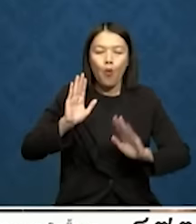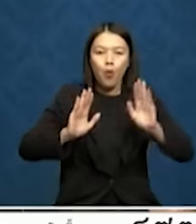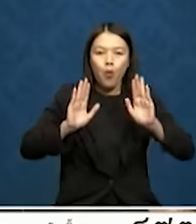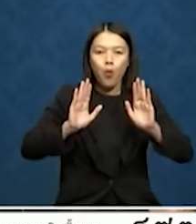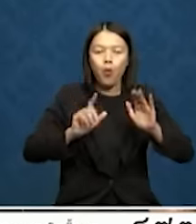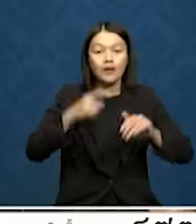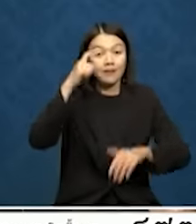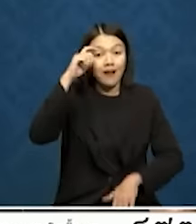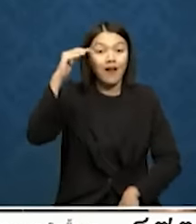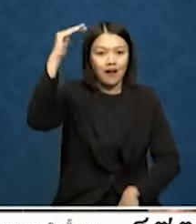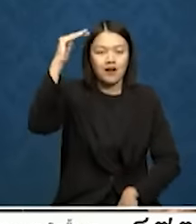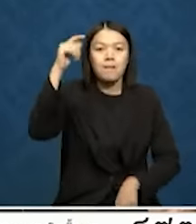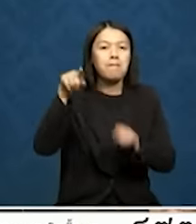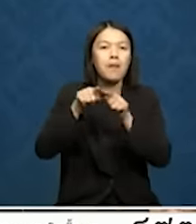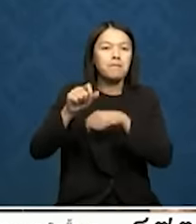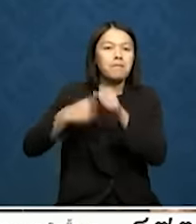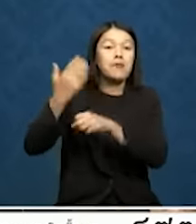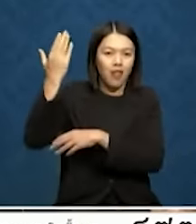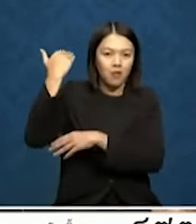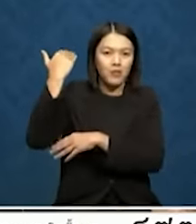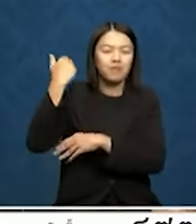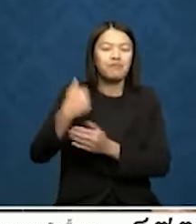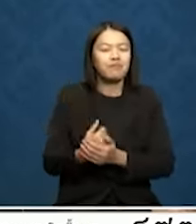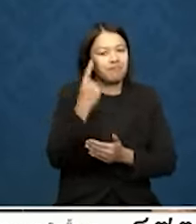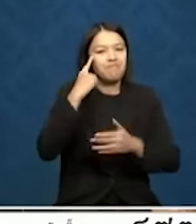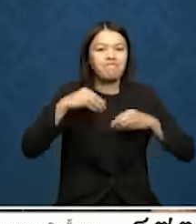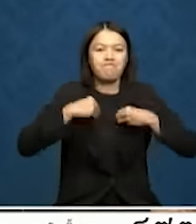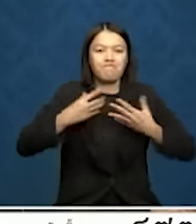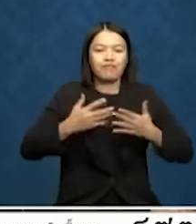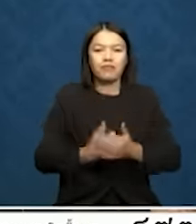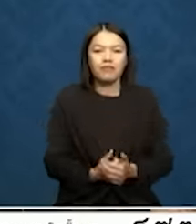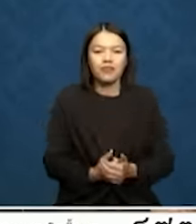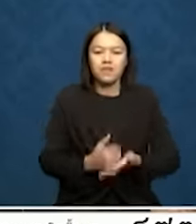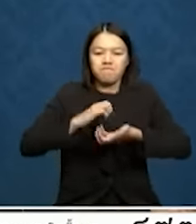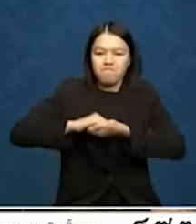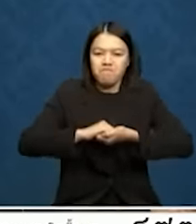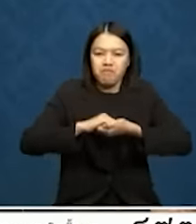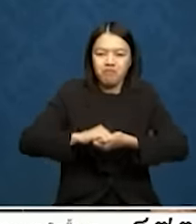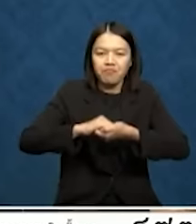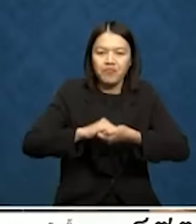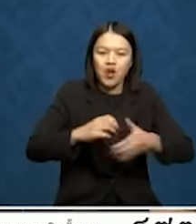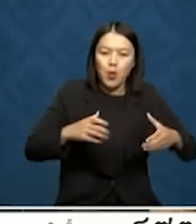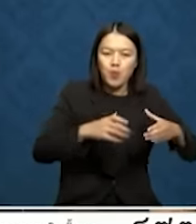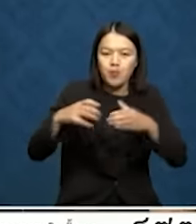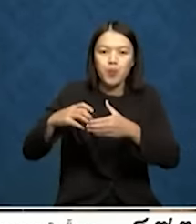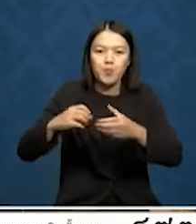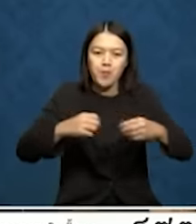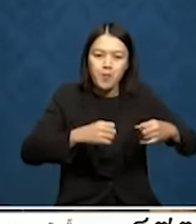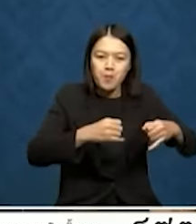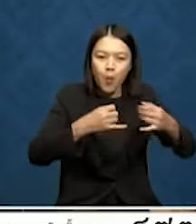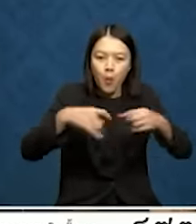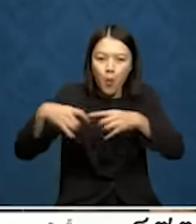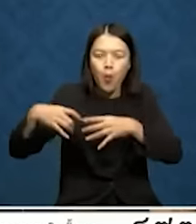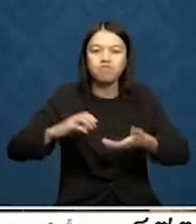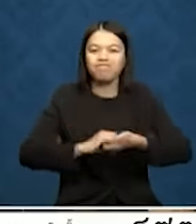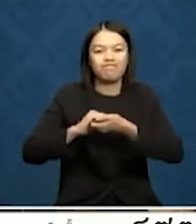คุณเศรษฐาทวีสินไปเมื่อปีที่แล้วว่าเราไม่เห็นด้วยกับการจัดขั้วจัดตั้งรัฐบาลแบบนี้แต่ผมอยากจะ